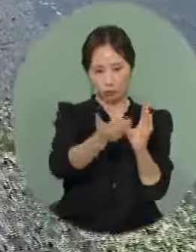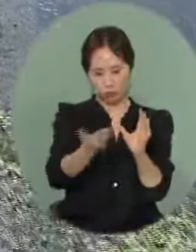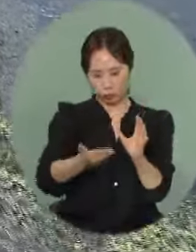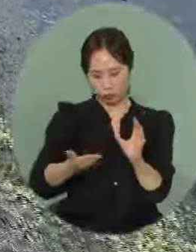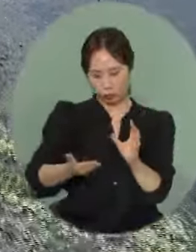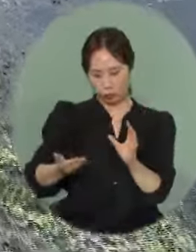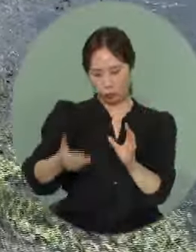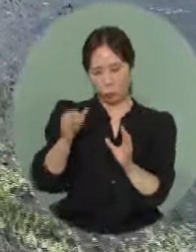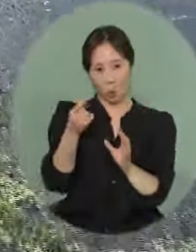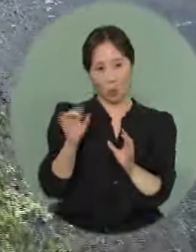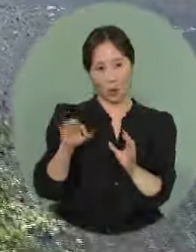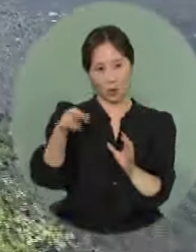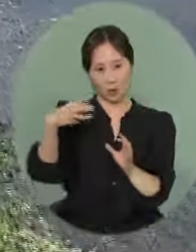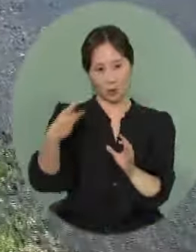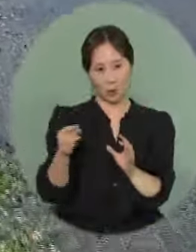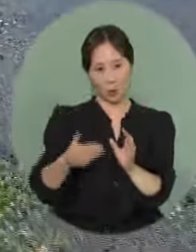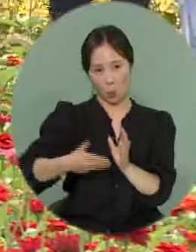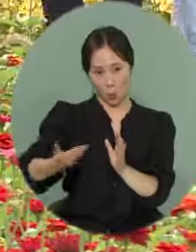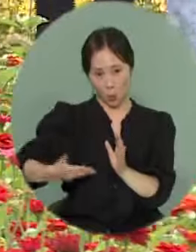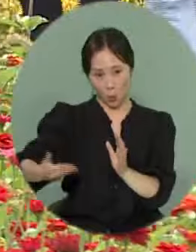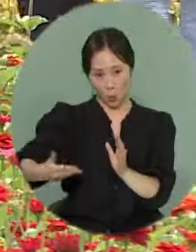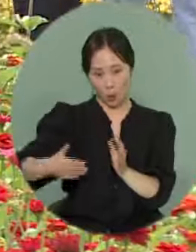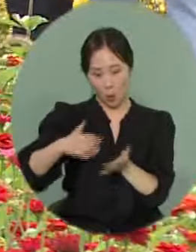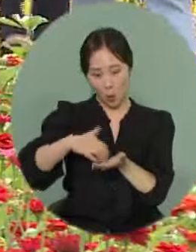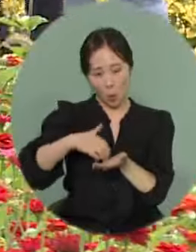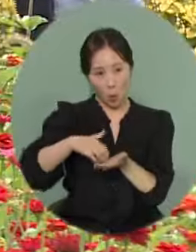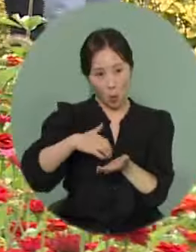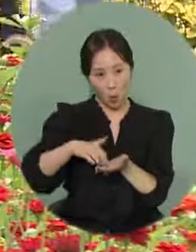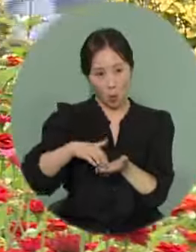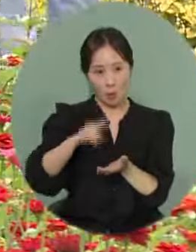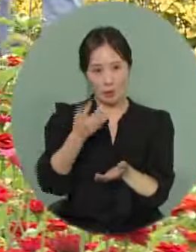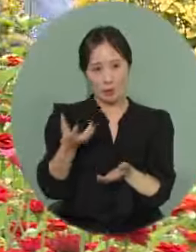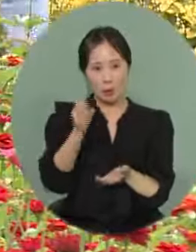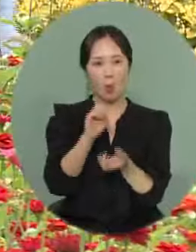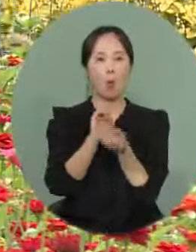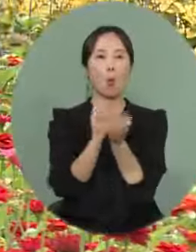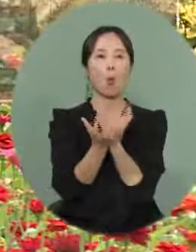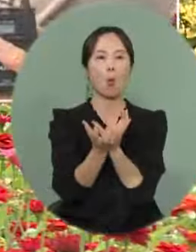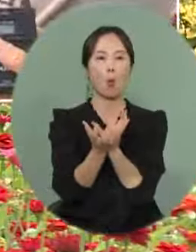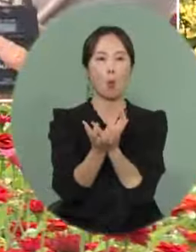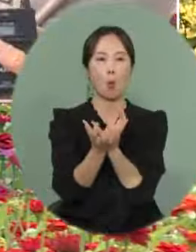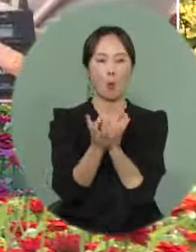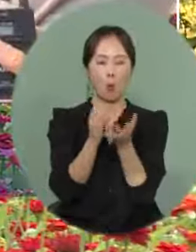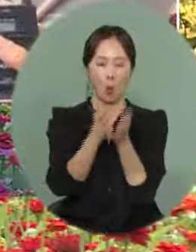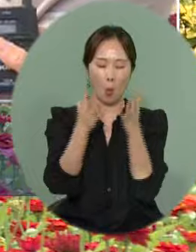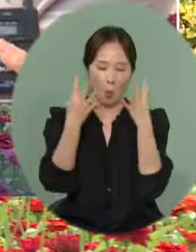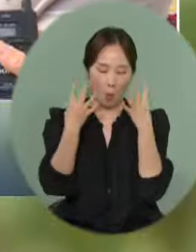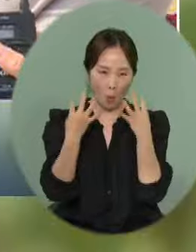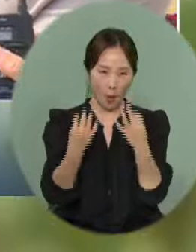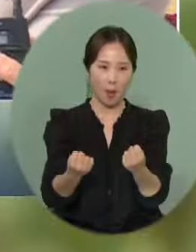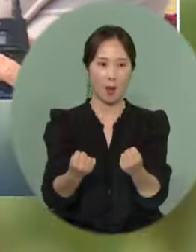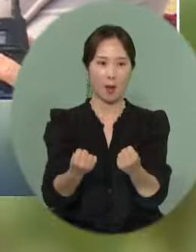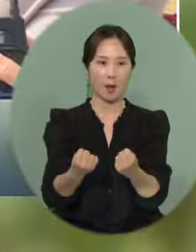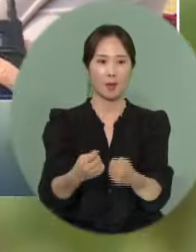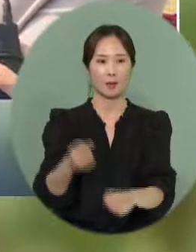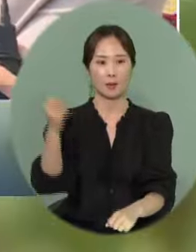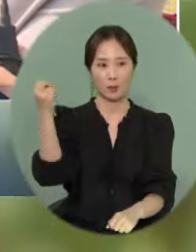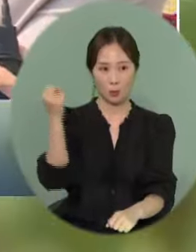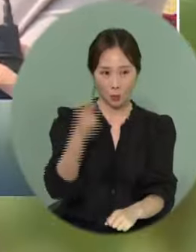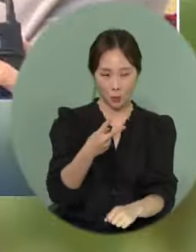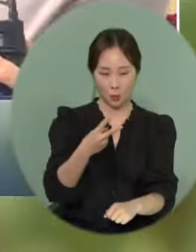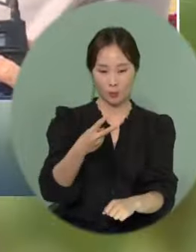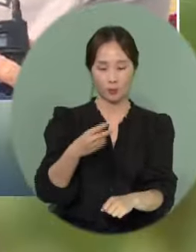올라가 황룡강에 이르러 10억 송이의 꽃의 향연으로 타올랐습니다. 꽃도 많이 있고 뭐